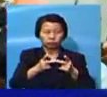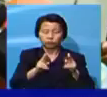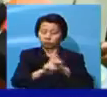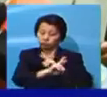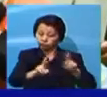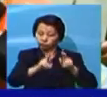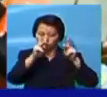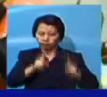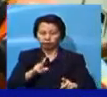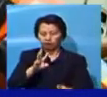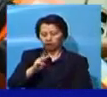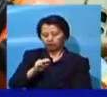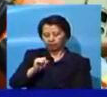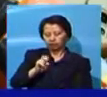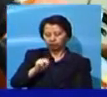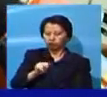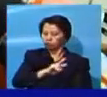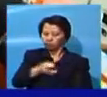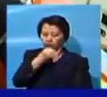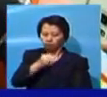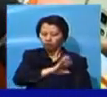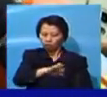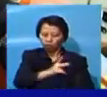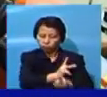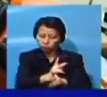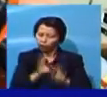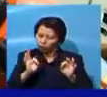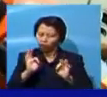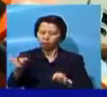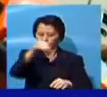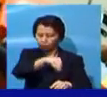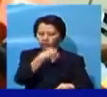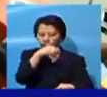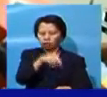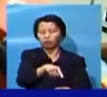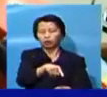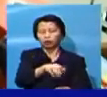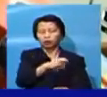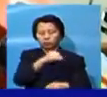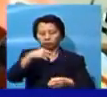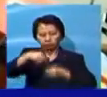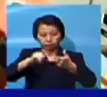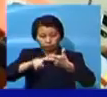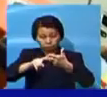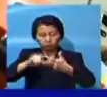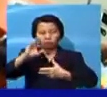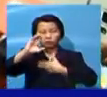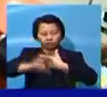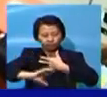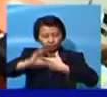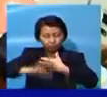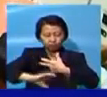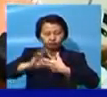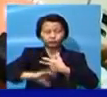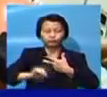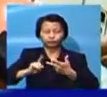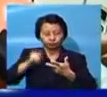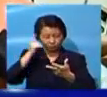disediakan oleh pihak MSN supaya semua terkawal dan juga tentang kecederaan you